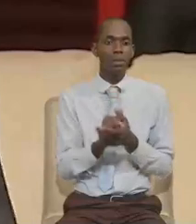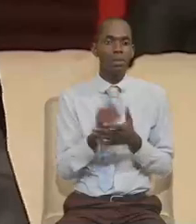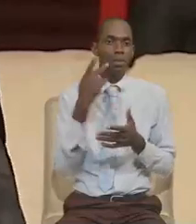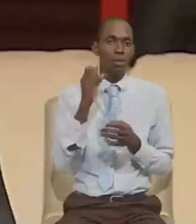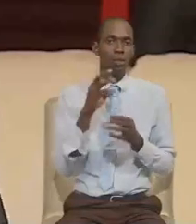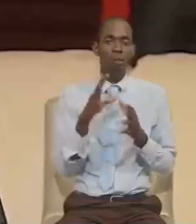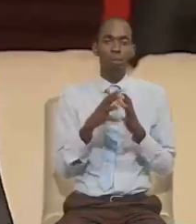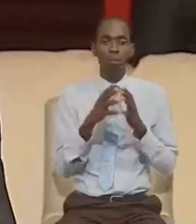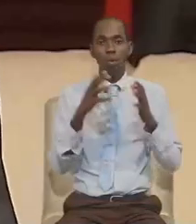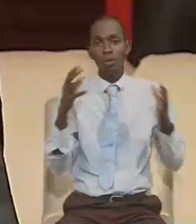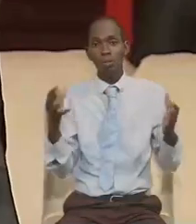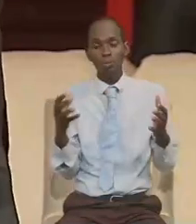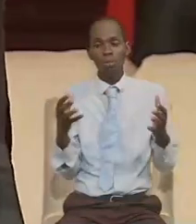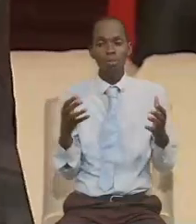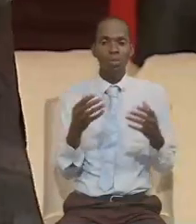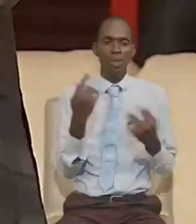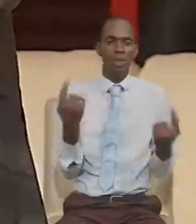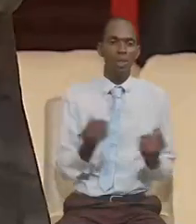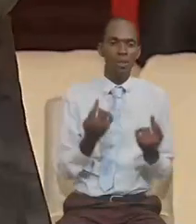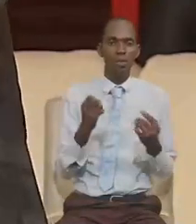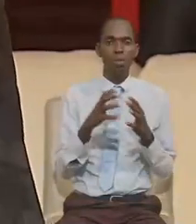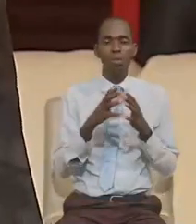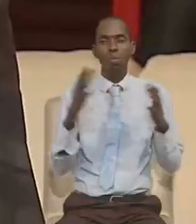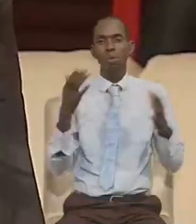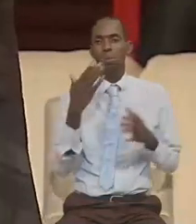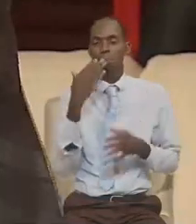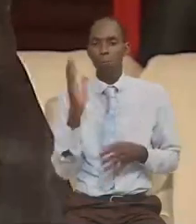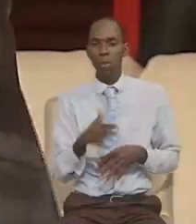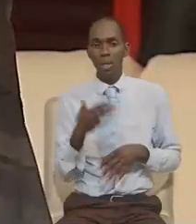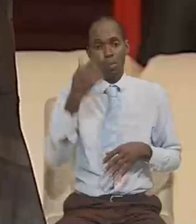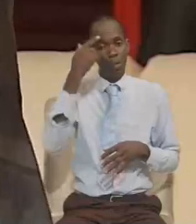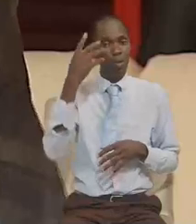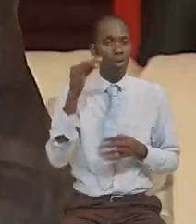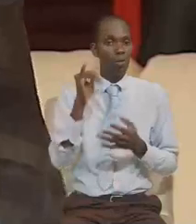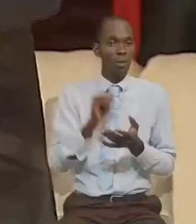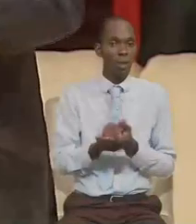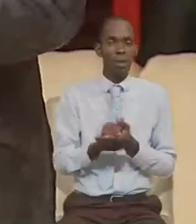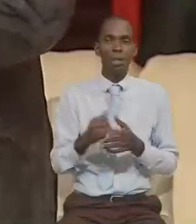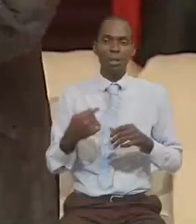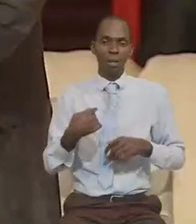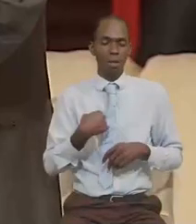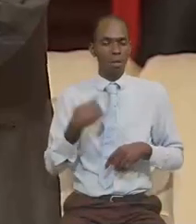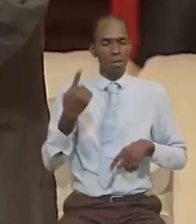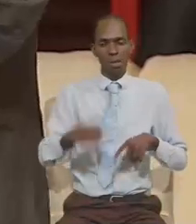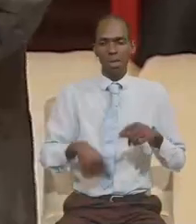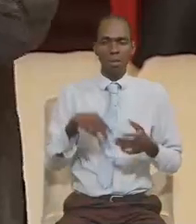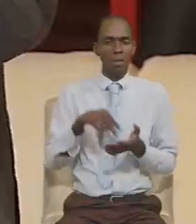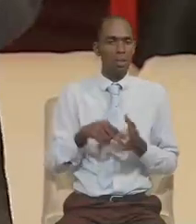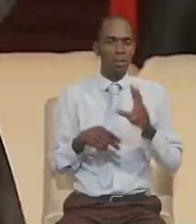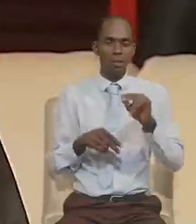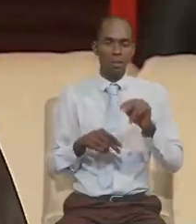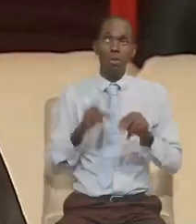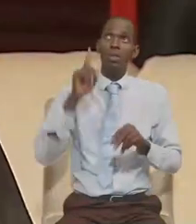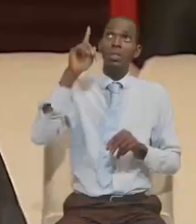vois tellement de mal. Et pour cela, je ne peux pas tenir. Il dit non. Ma grâce